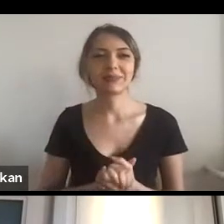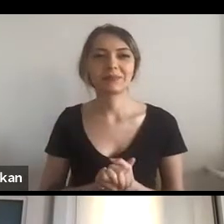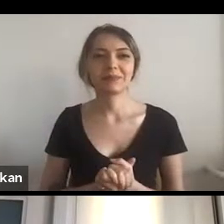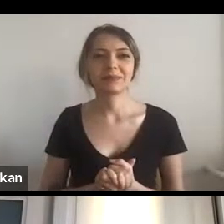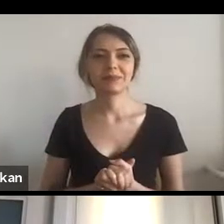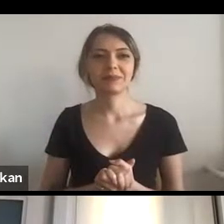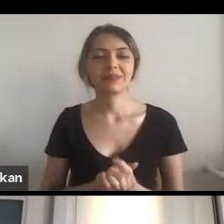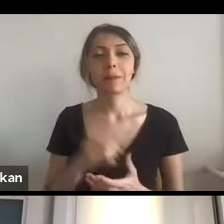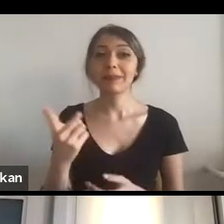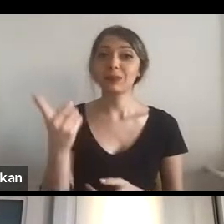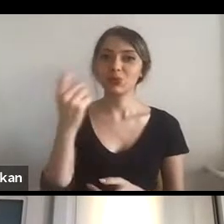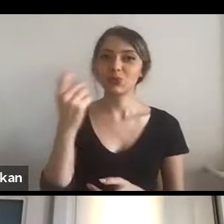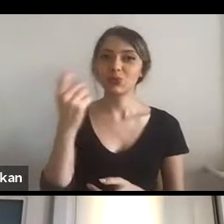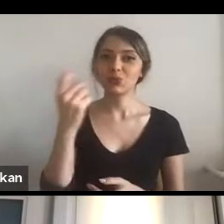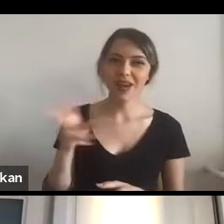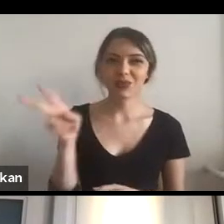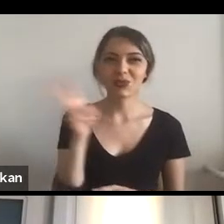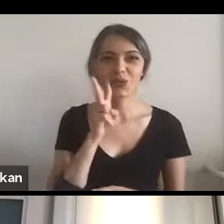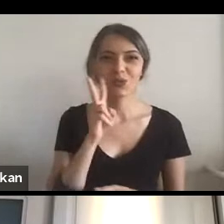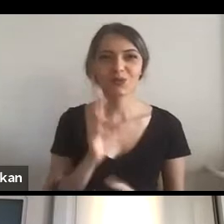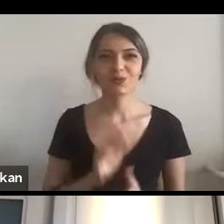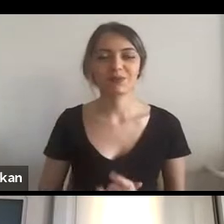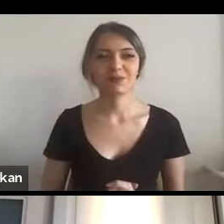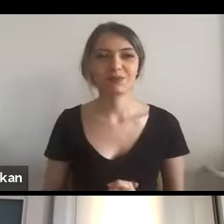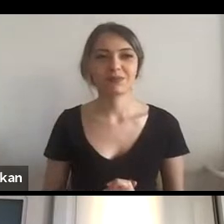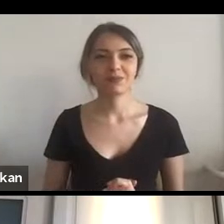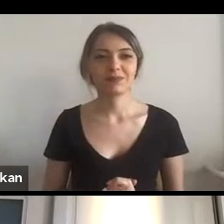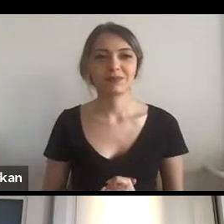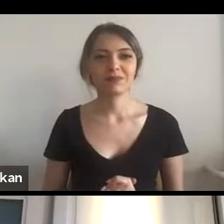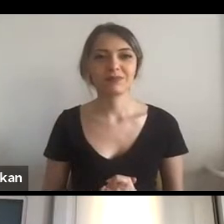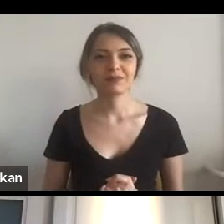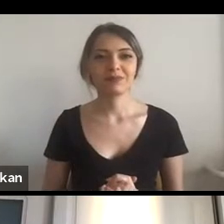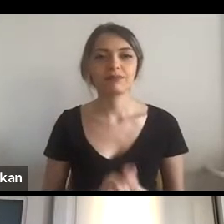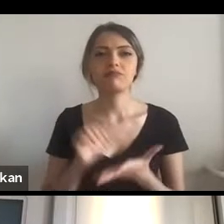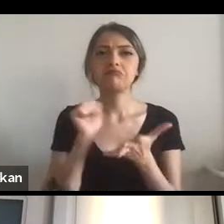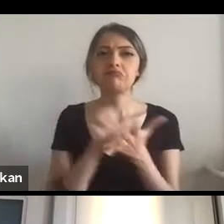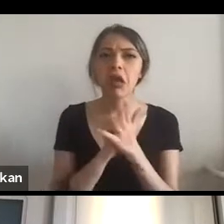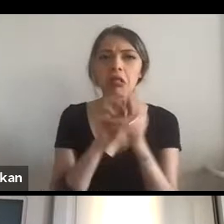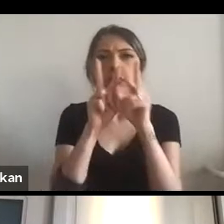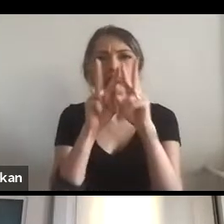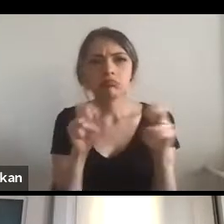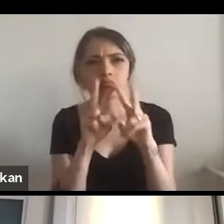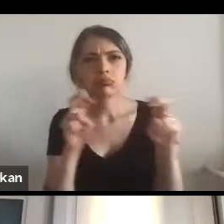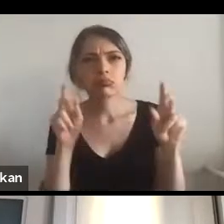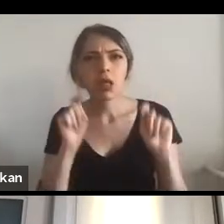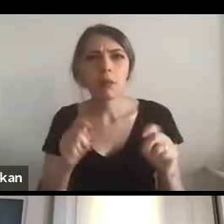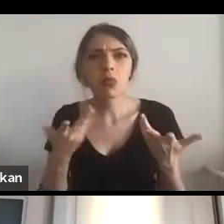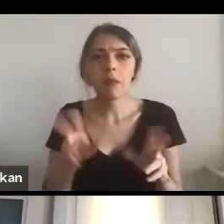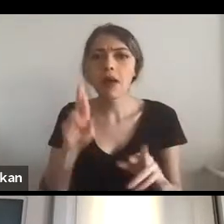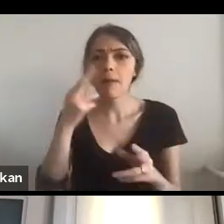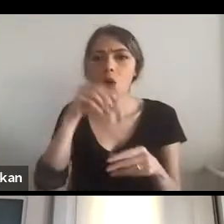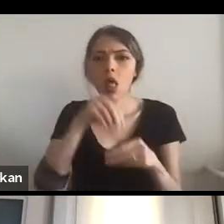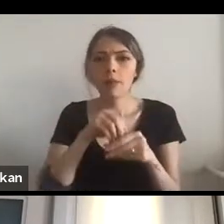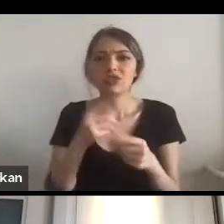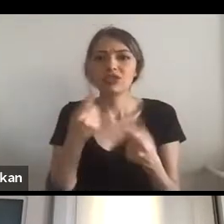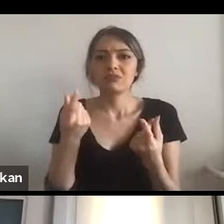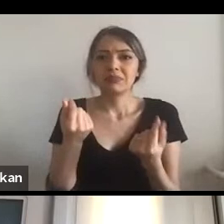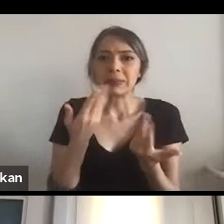bir soru daha geldi son. Medya taraması yapılıyor ancak raporlama için bütçemiz yok. Bu konuda